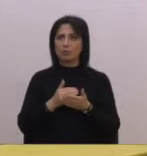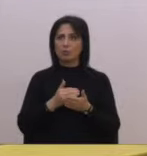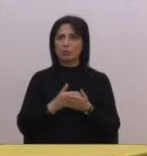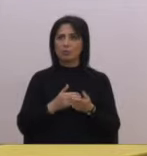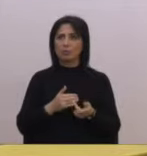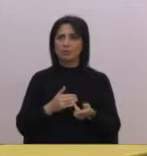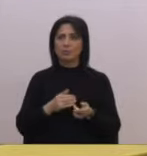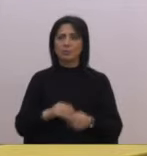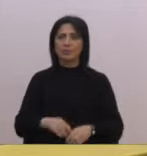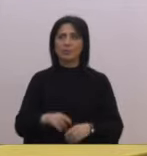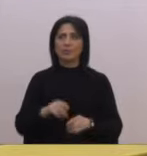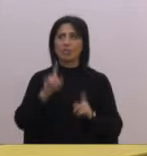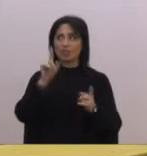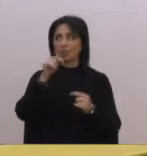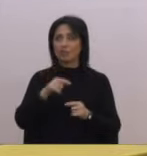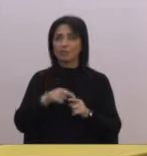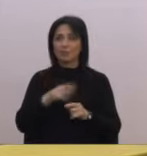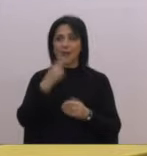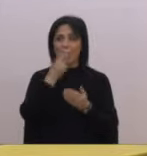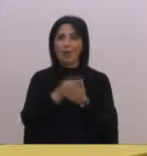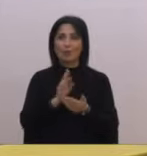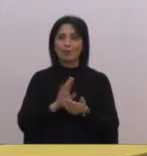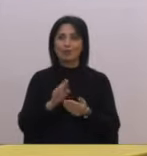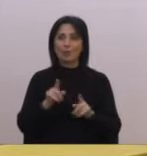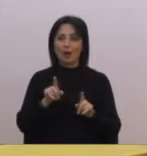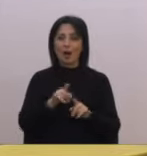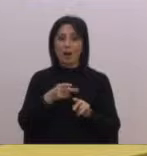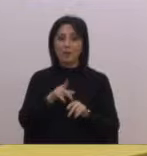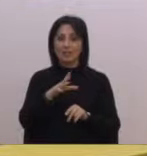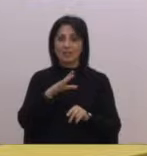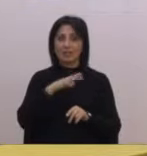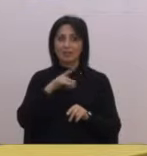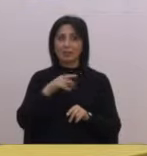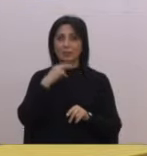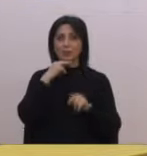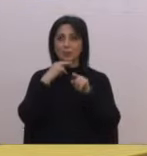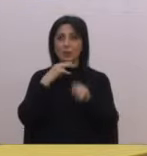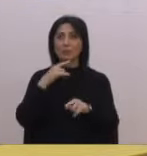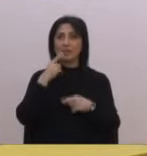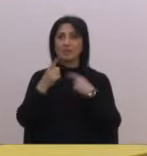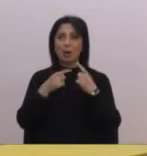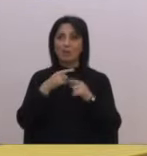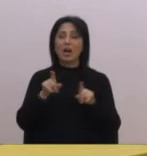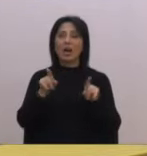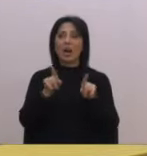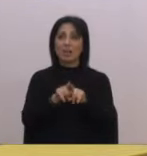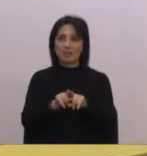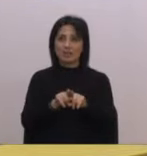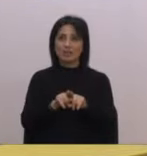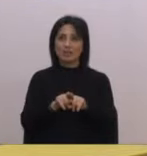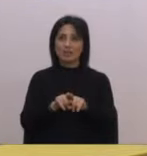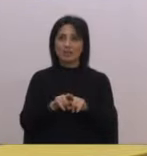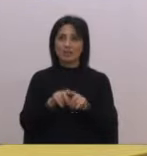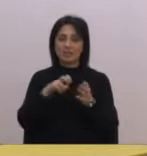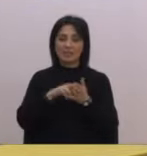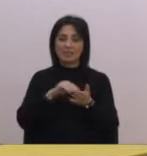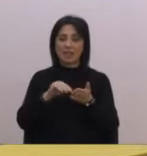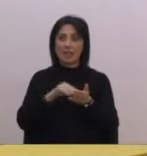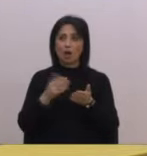ქონდათ. შესაბამისად ეს არც უჩვენებიათ, მაგრამ ამაზე იყო აპელირება და საუბარი. ასევე წერილი,